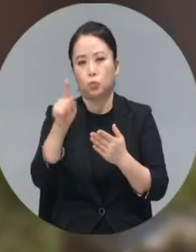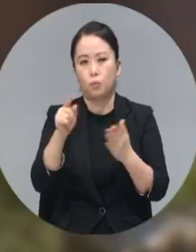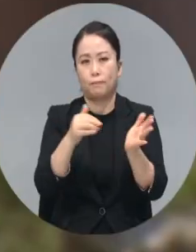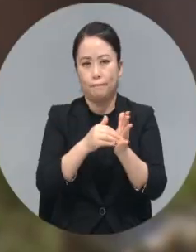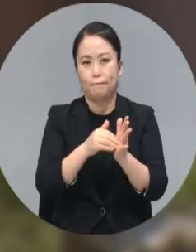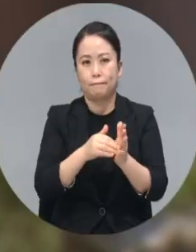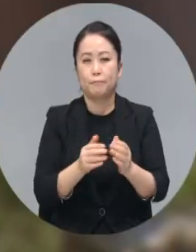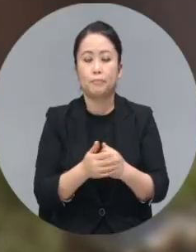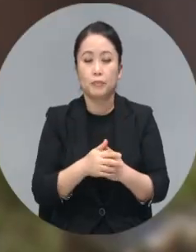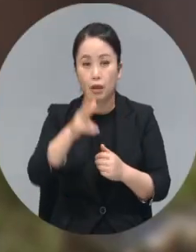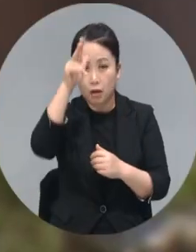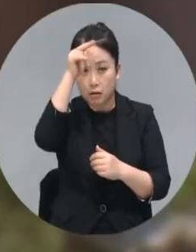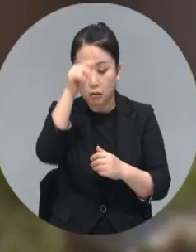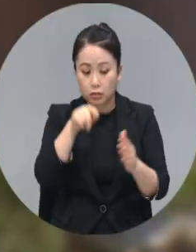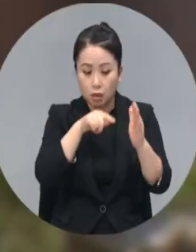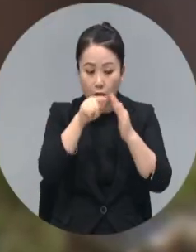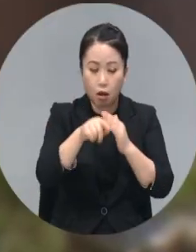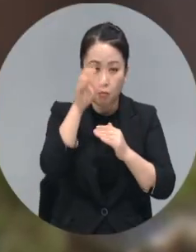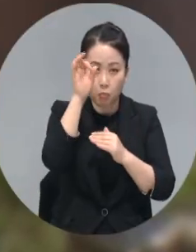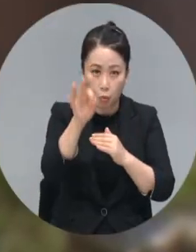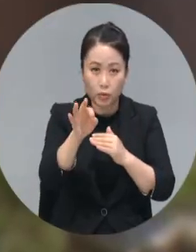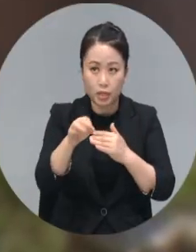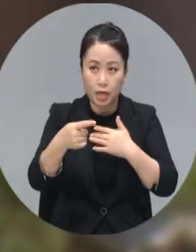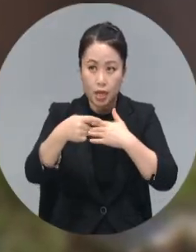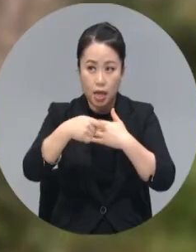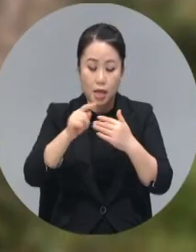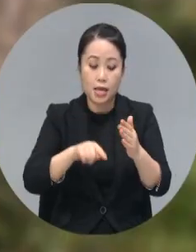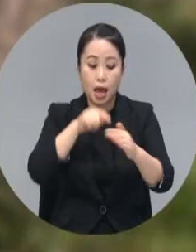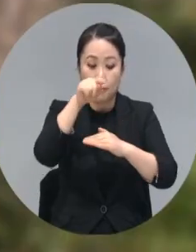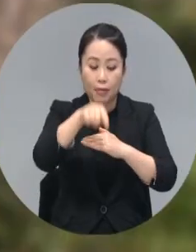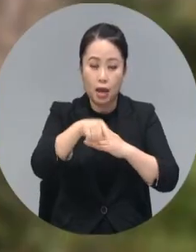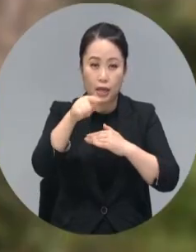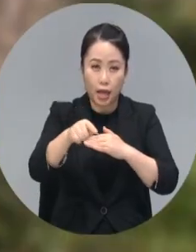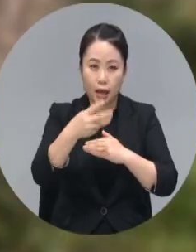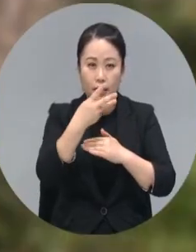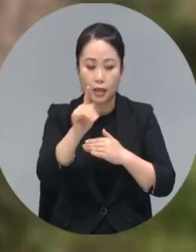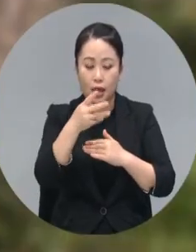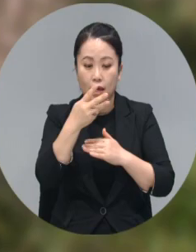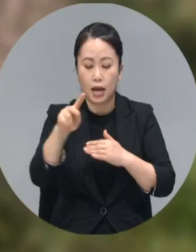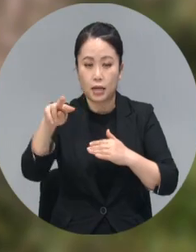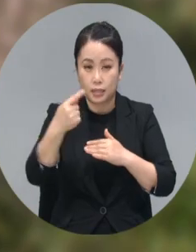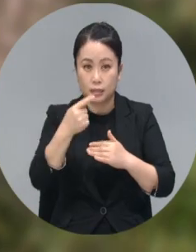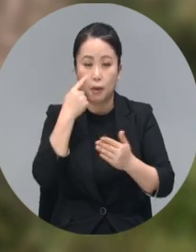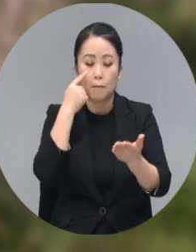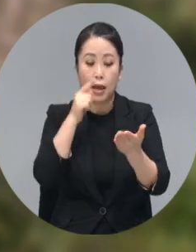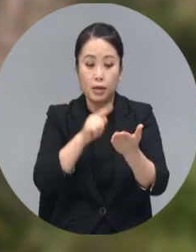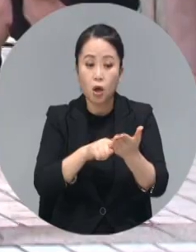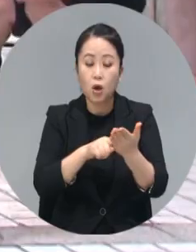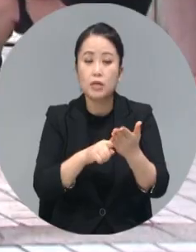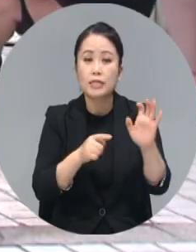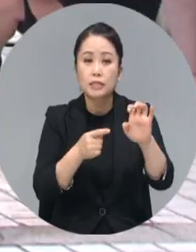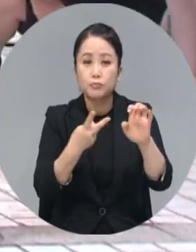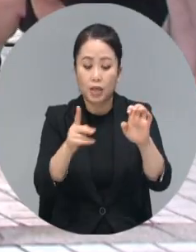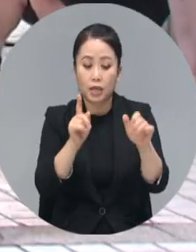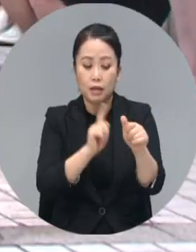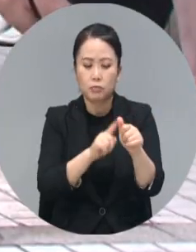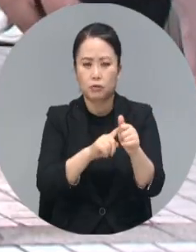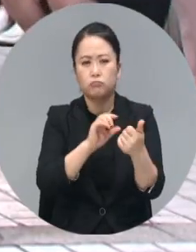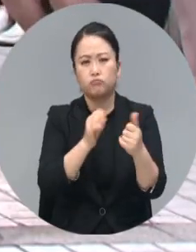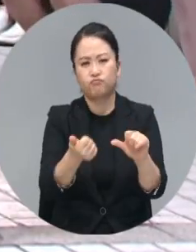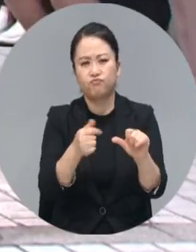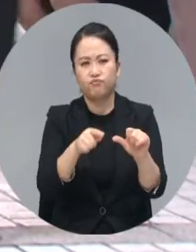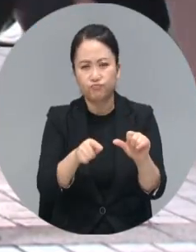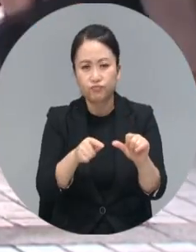접수됐습니다. 경찰이 출동했는데 야외 테라스에서 발견된 40대 남성은 이미 숨져 있었습니다. 이